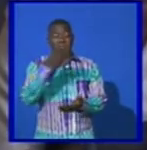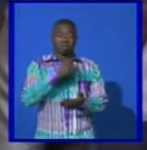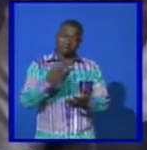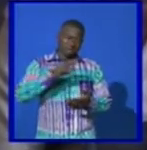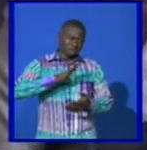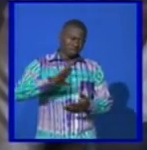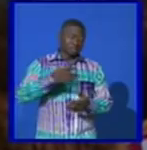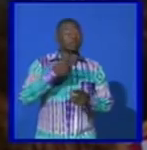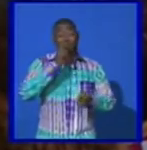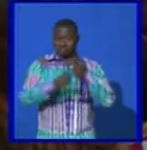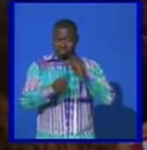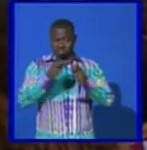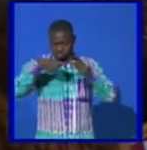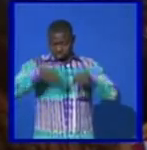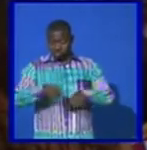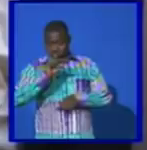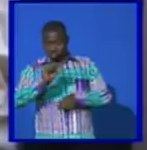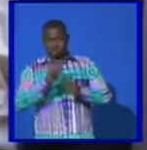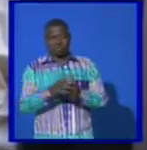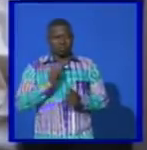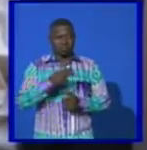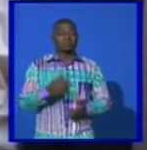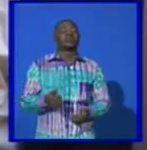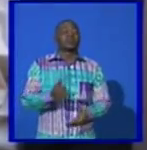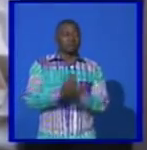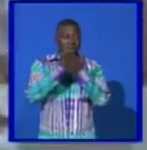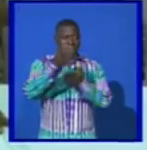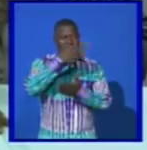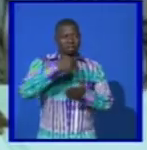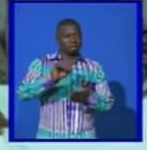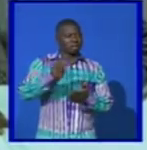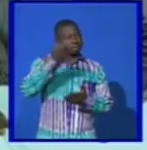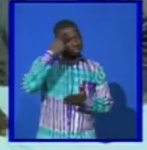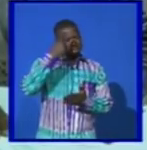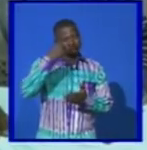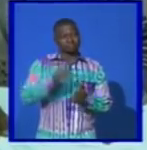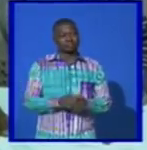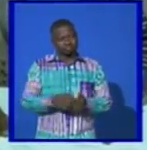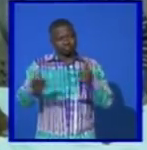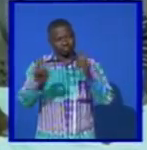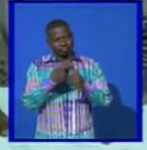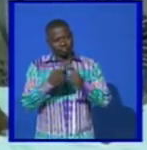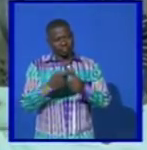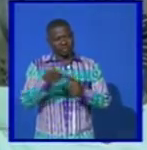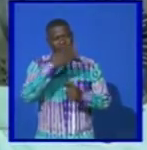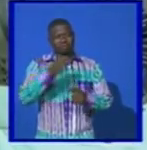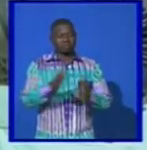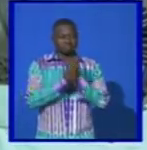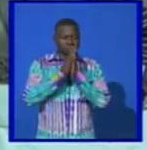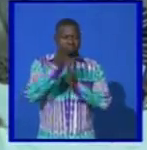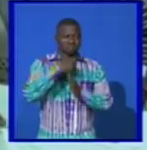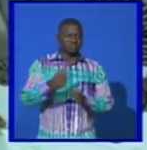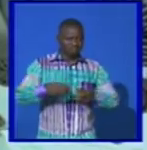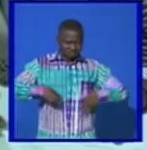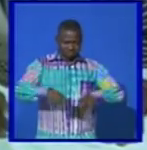Nous souhaitons un appui de l'État en personnel. Notre deuxième requête est relative au bitumage de la